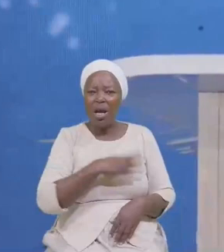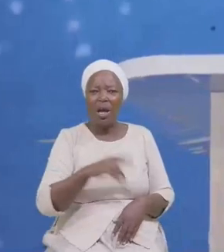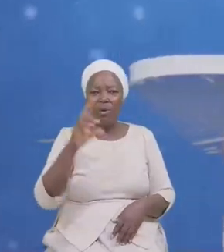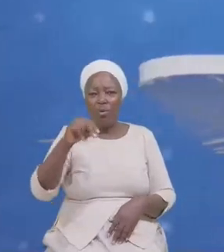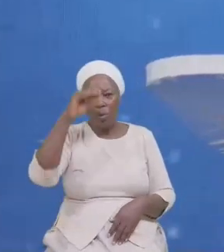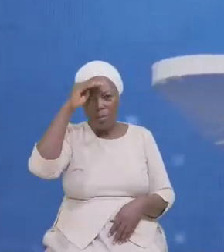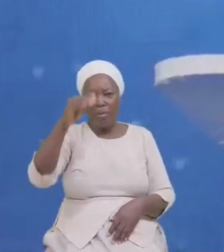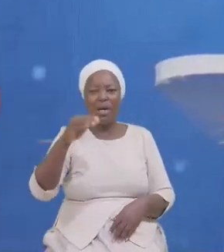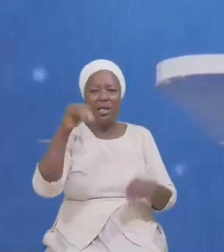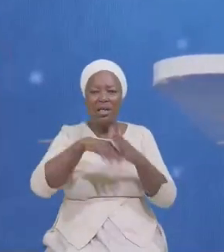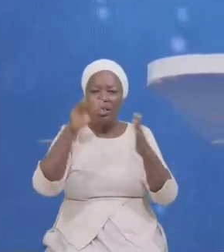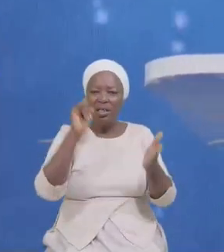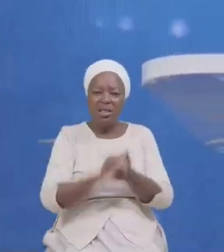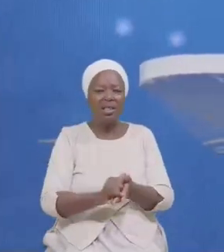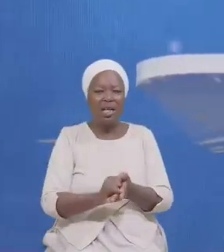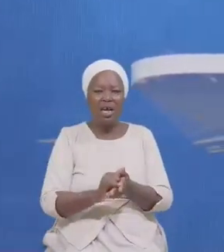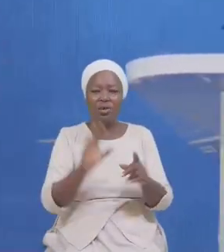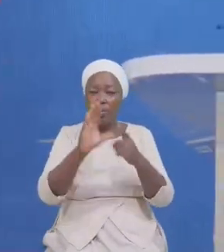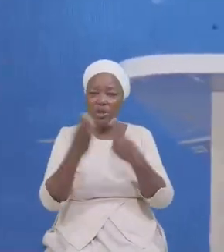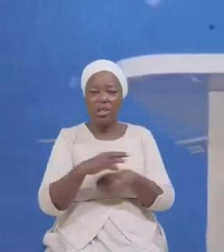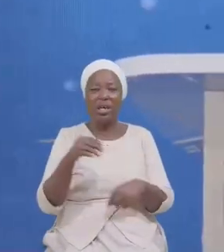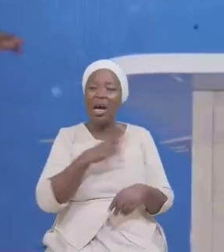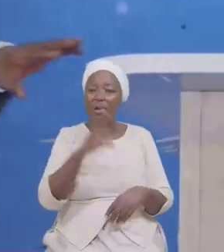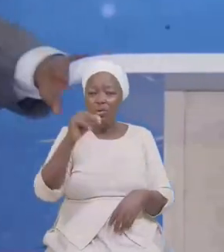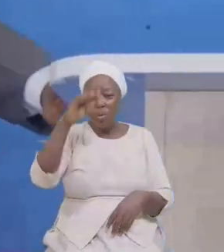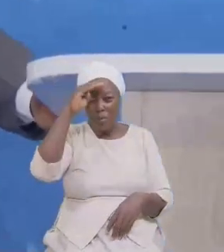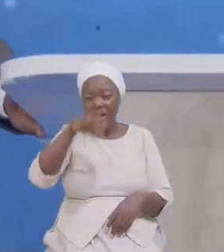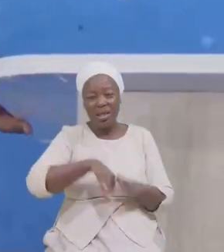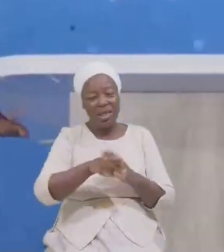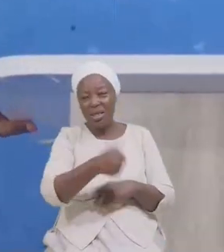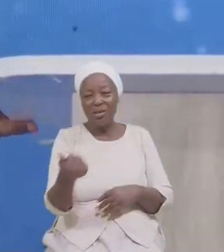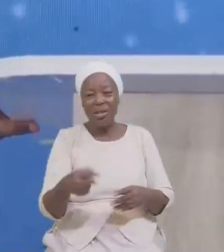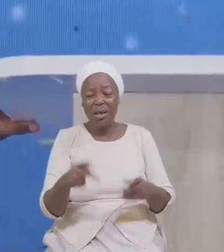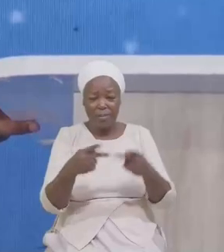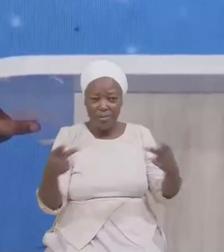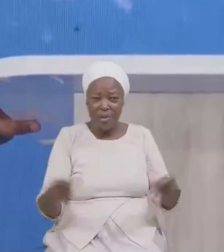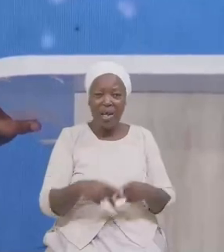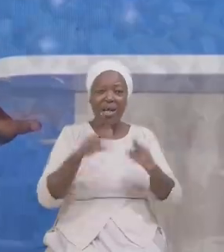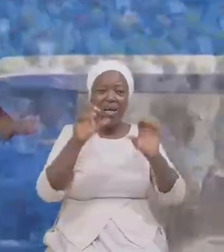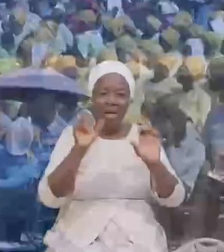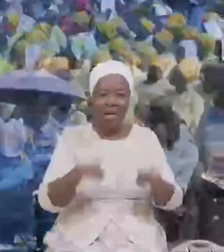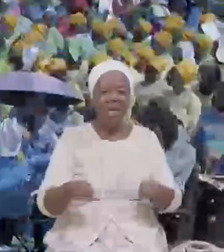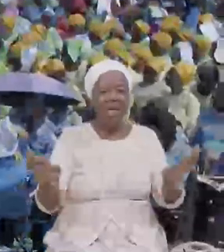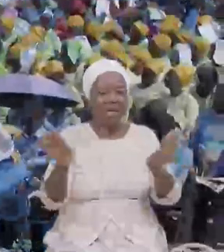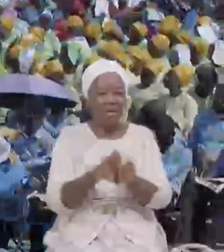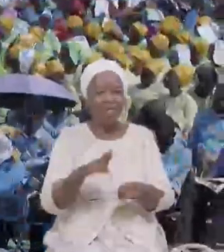personne dans cette communauté et personne ailleurs ne fermera.